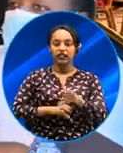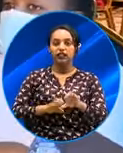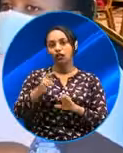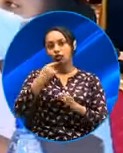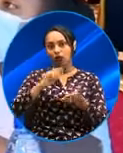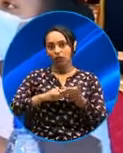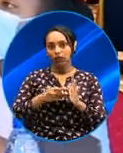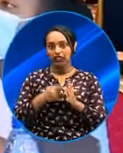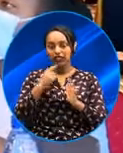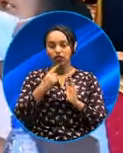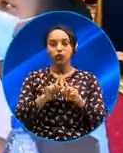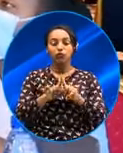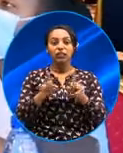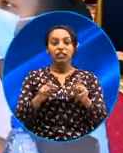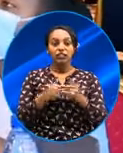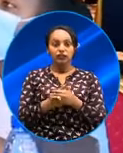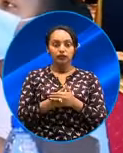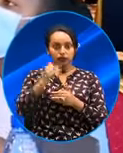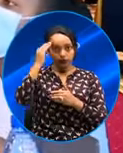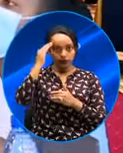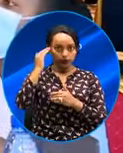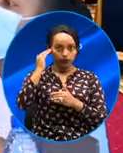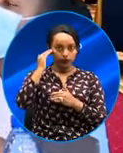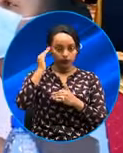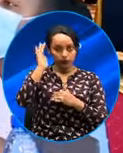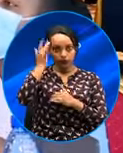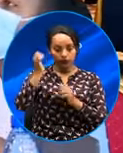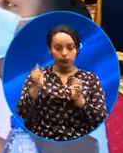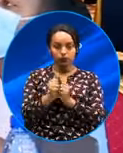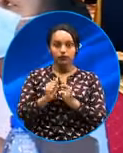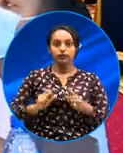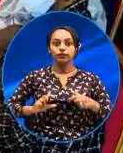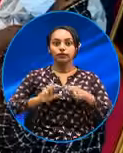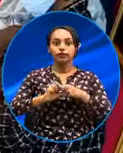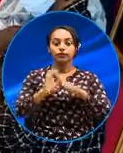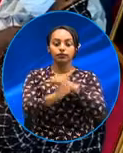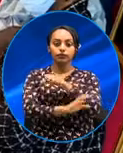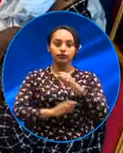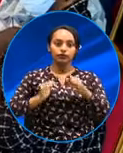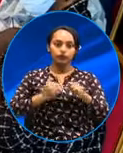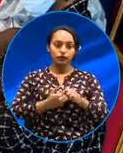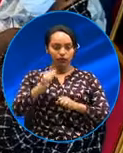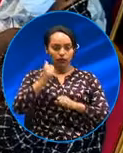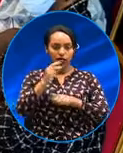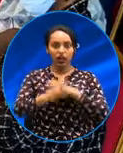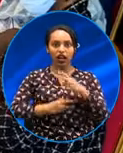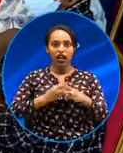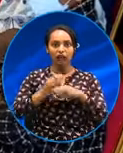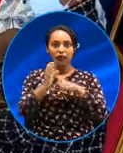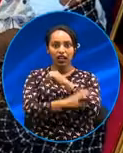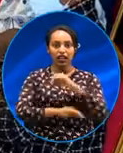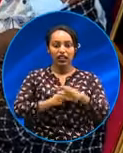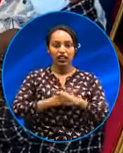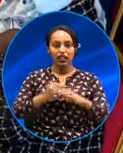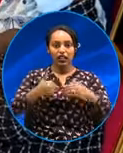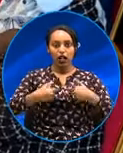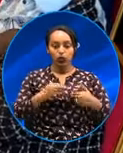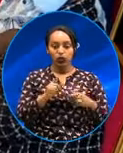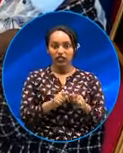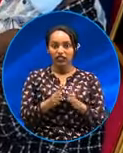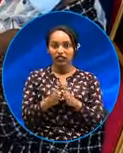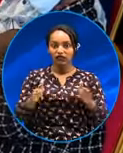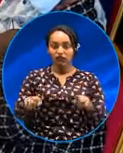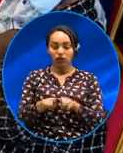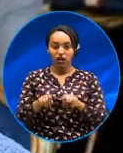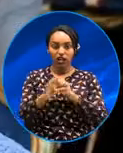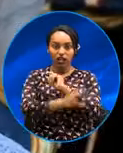ተደርጓል ማለት ነው። በተለይ የአምሮ ህሙማን ጋር በተያያዘ በሀገራችን ሌሎች ዓለም ሀገራት ላይ እንዳለውና እንደተስፋፋ